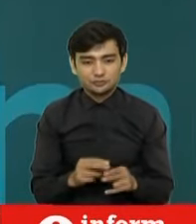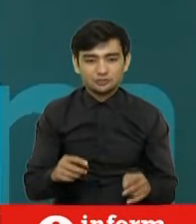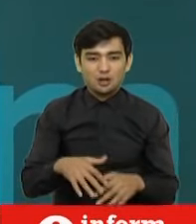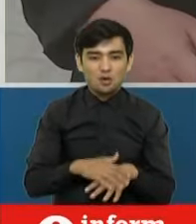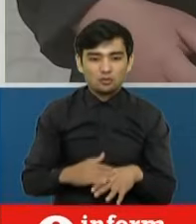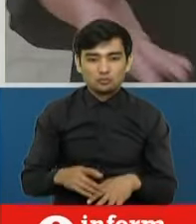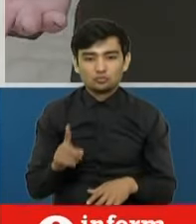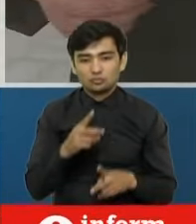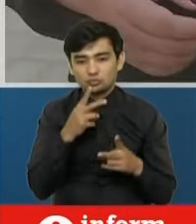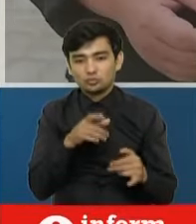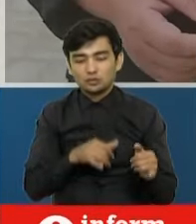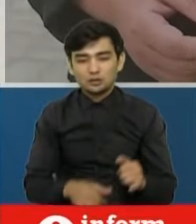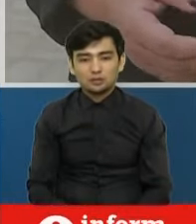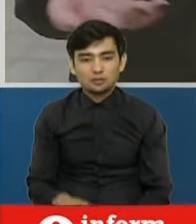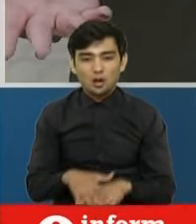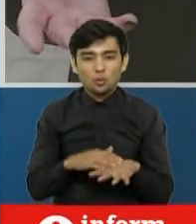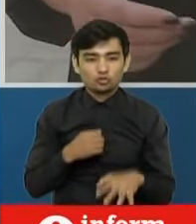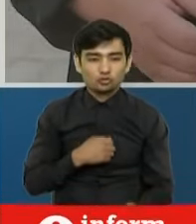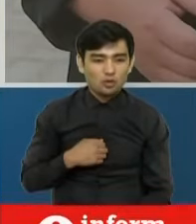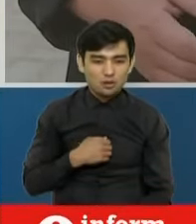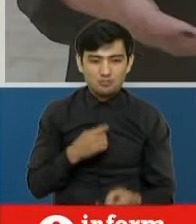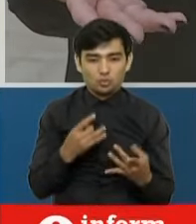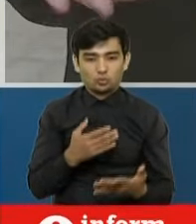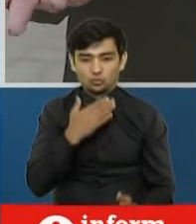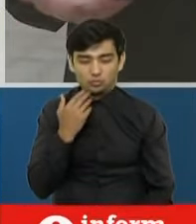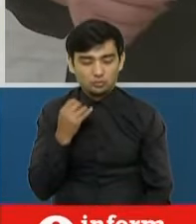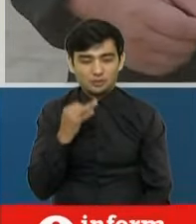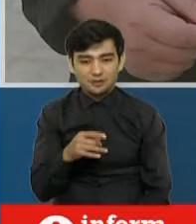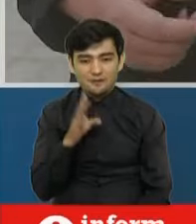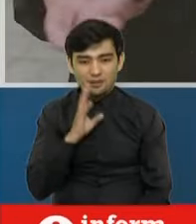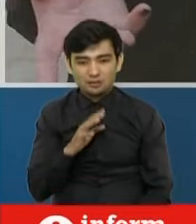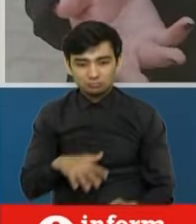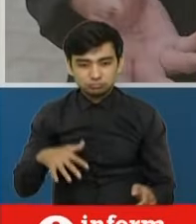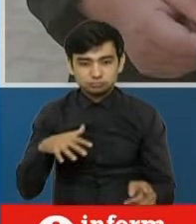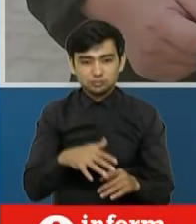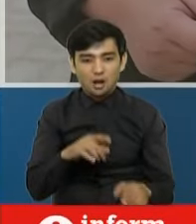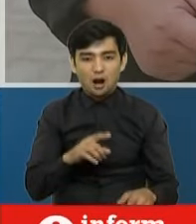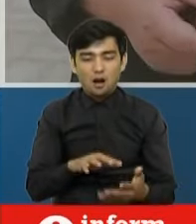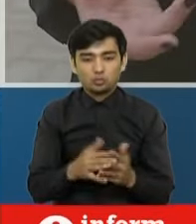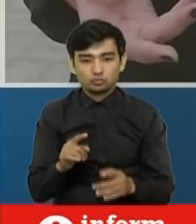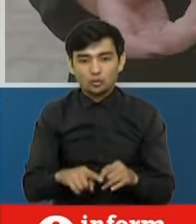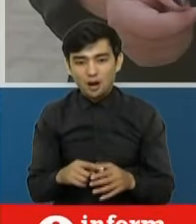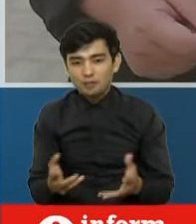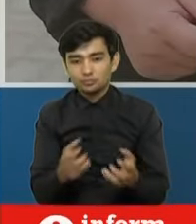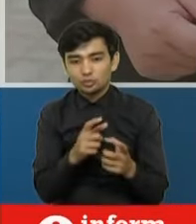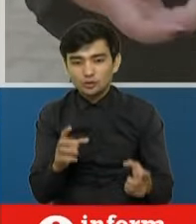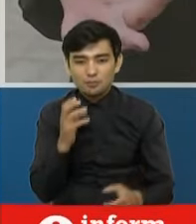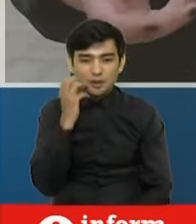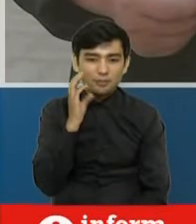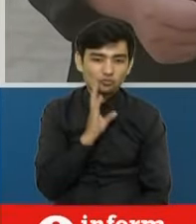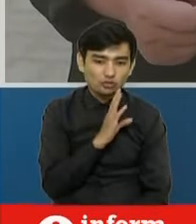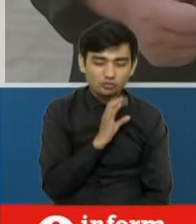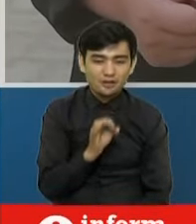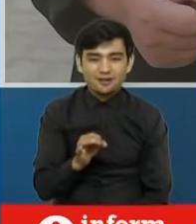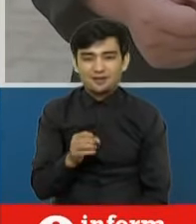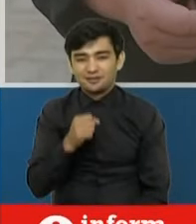масқара қазір? Жұрттың ашулануы бекер емес, себебі қарғын су ауылға кіре бастаған. Құтқарушылар жүкті әйелдер мен